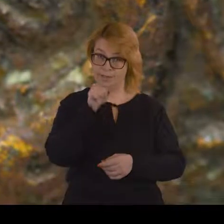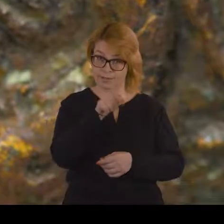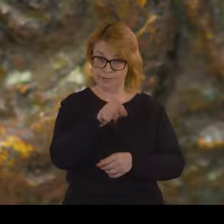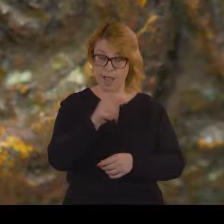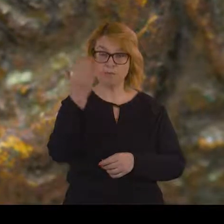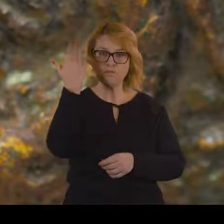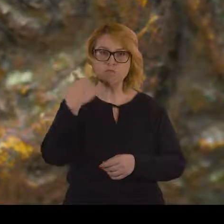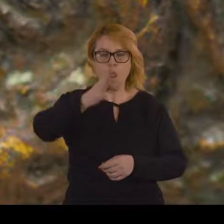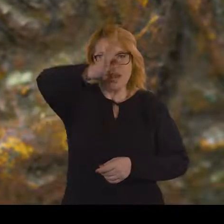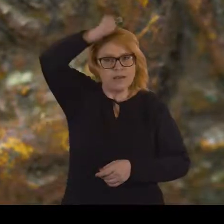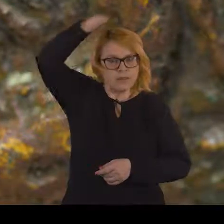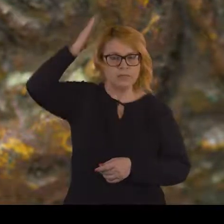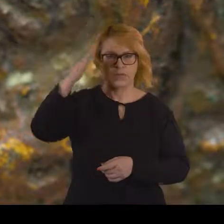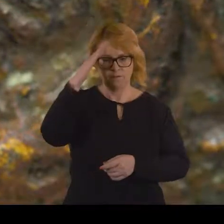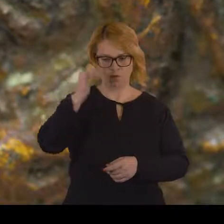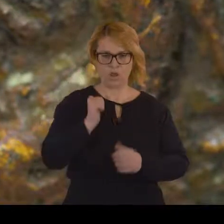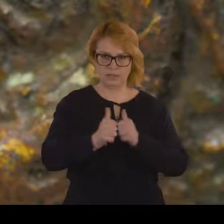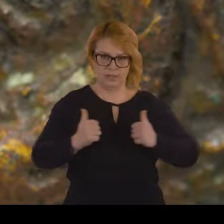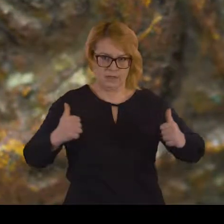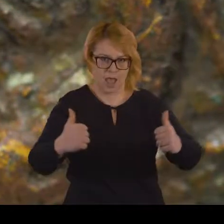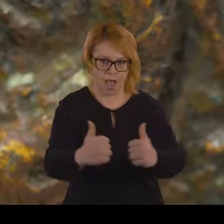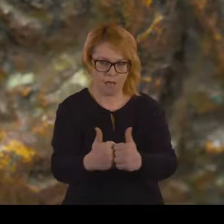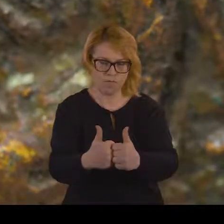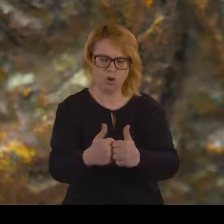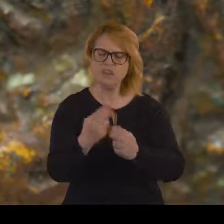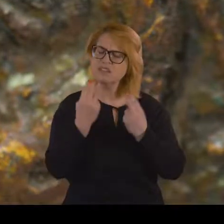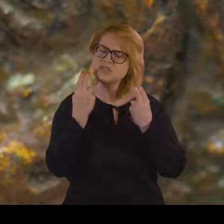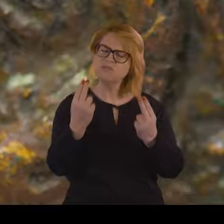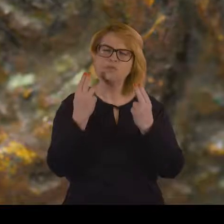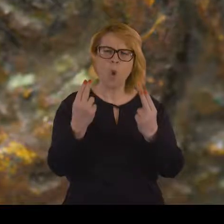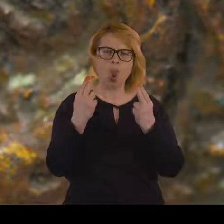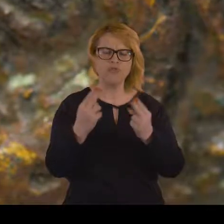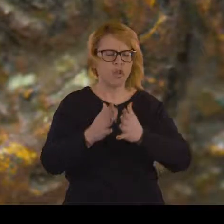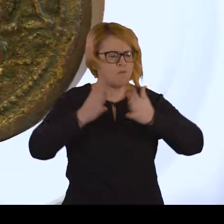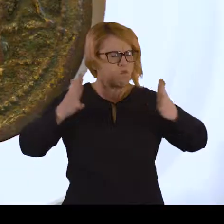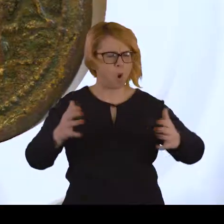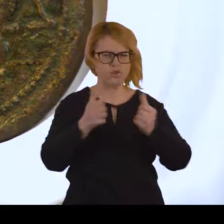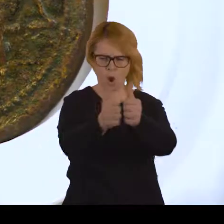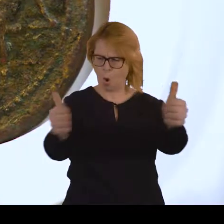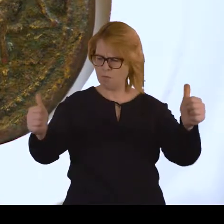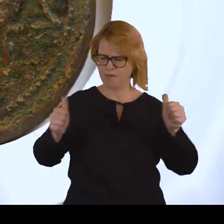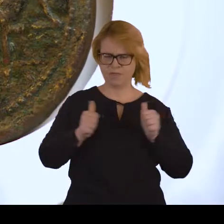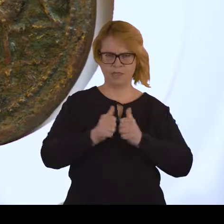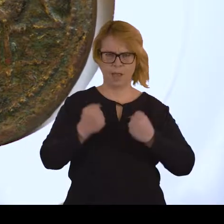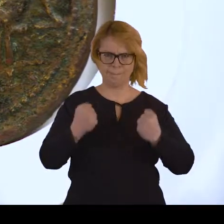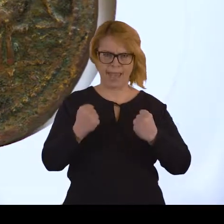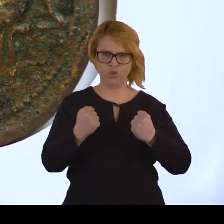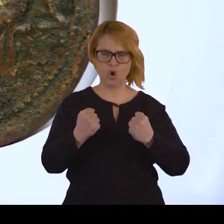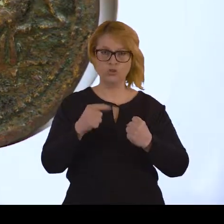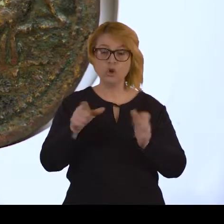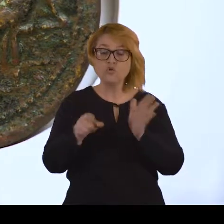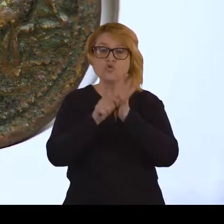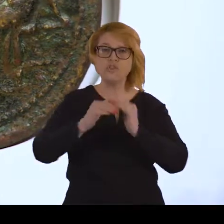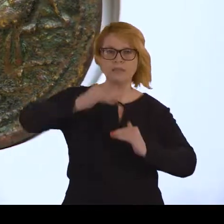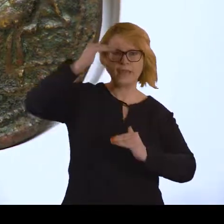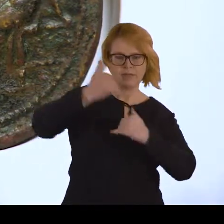V Iži sa nachádzal rímsky vojenský tábor Klementia, významná, mohutne opevnená pevnosť,